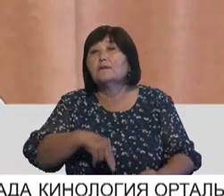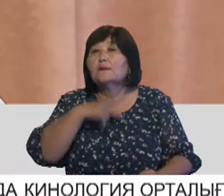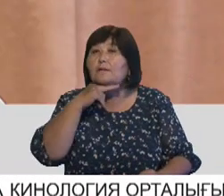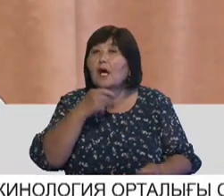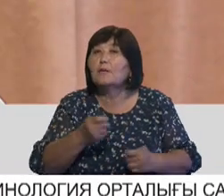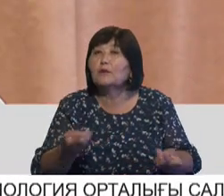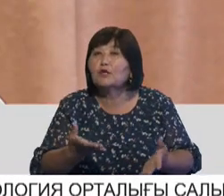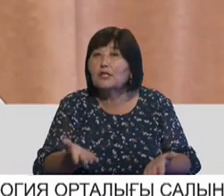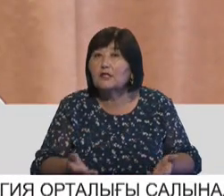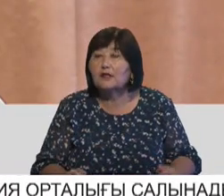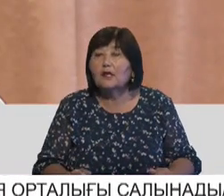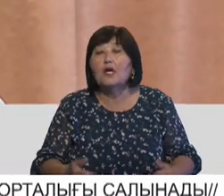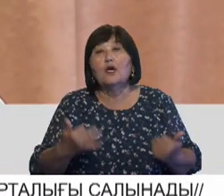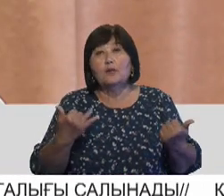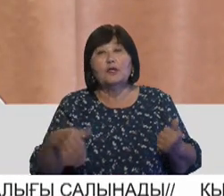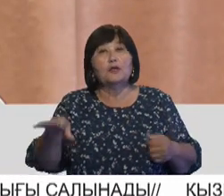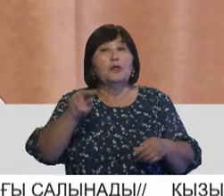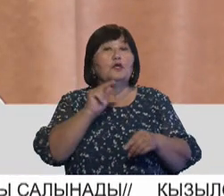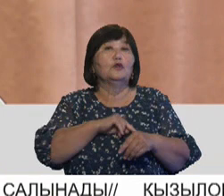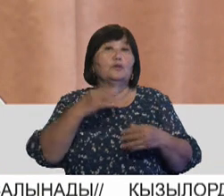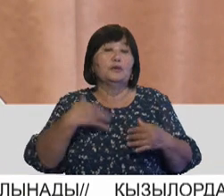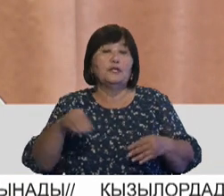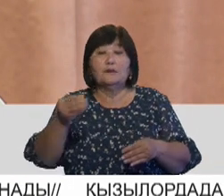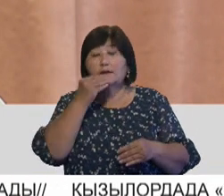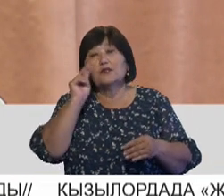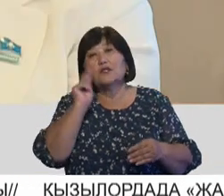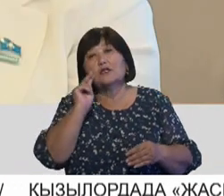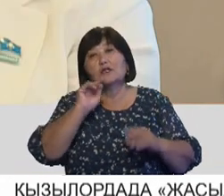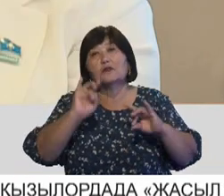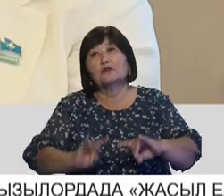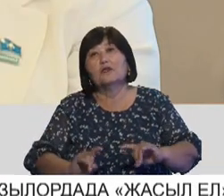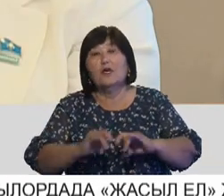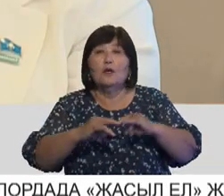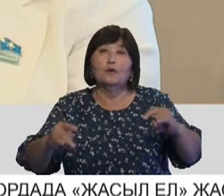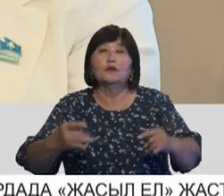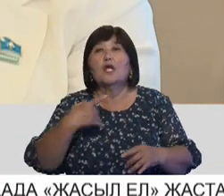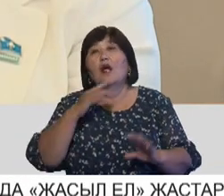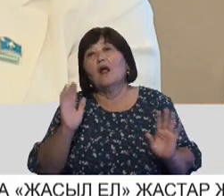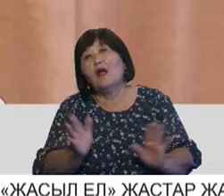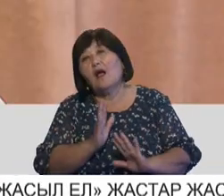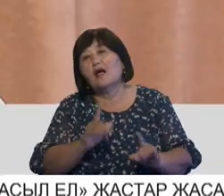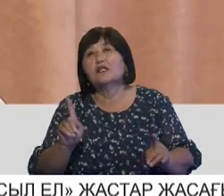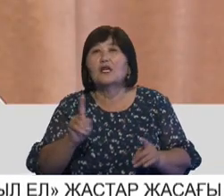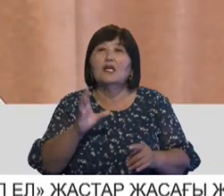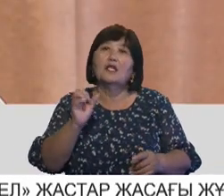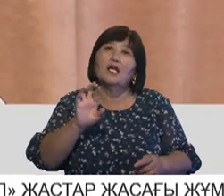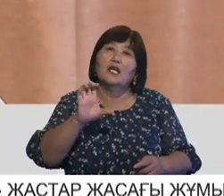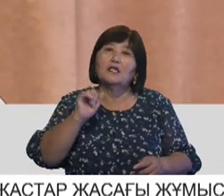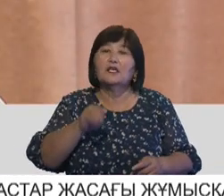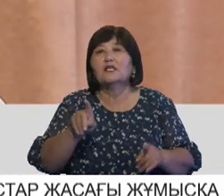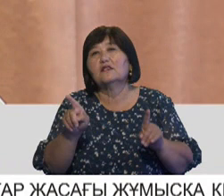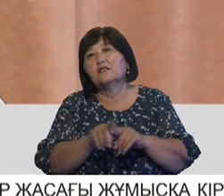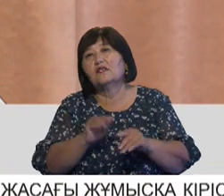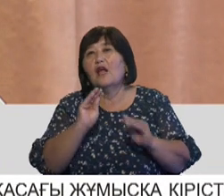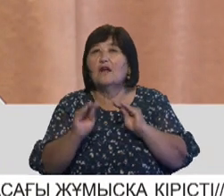дейді. Бүгінгі уақытқа өзіміз куәміз. Біздің дастарханда қандай әңгімелер айтылады. Әнші бишімен жаңағындай саясатта ары-бері сапырамыз сол